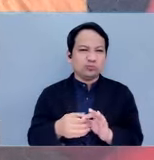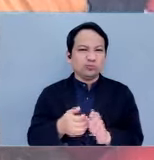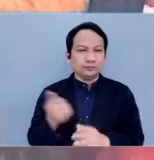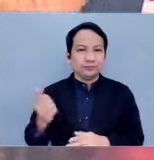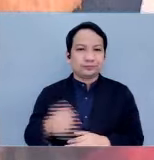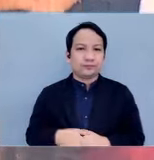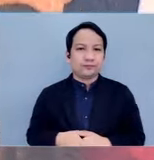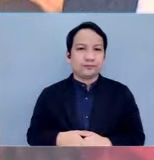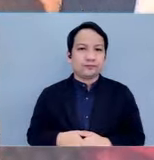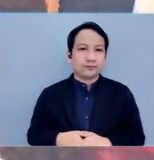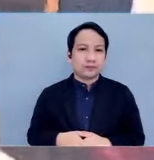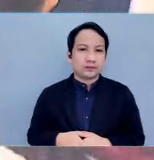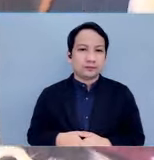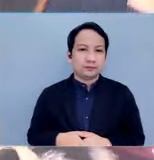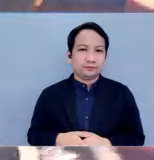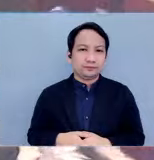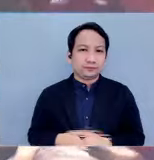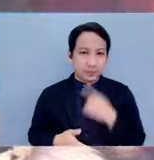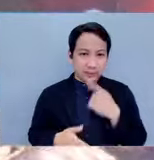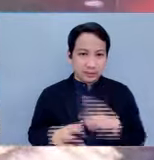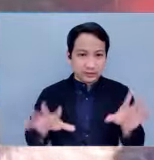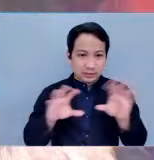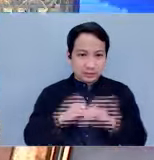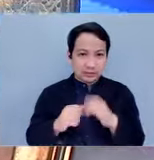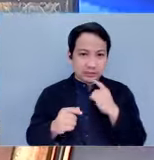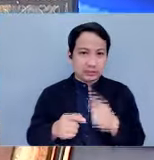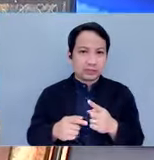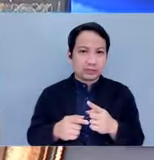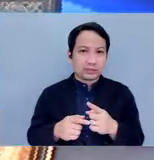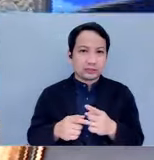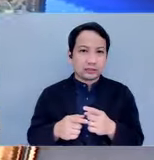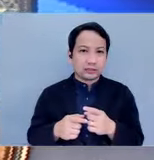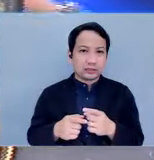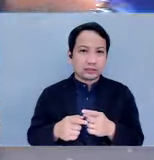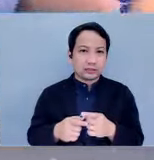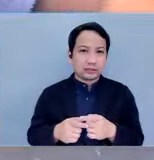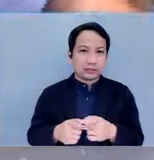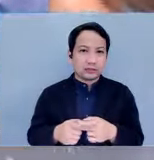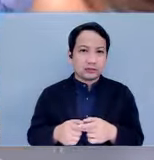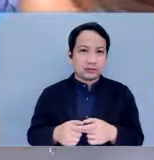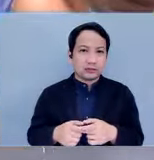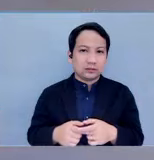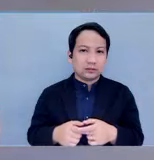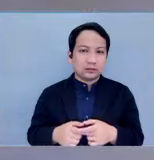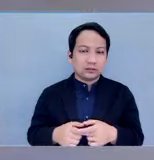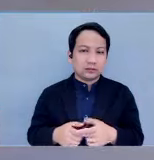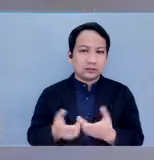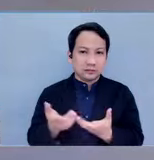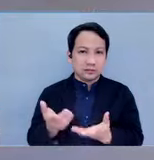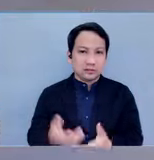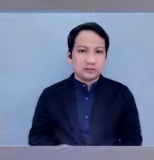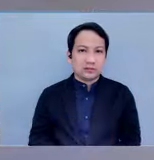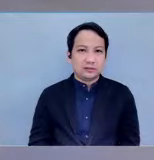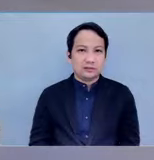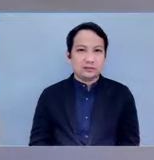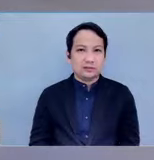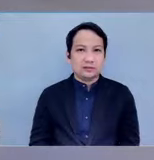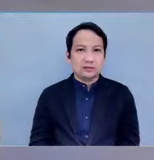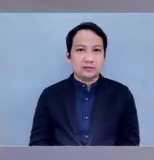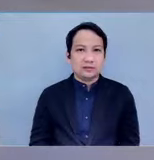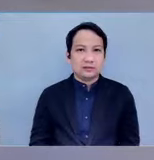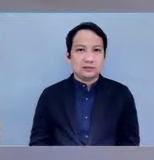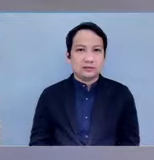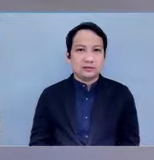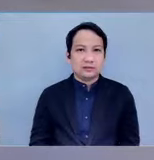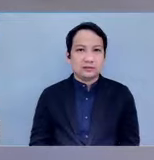alam nyo, hindi naman matatapos ang araw na ito na walang pasalubong sa atin si Benj. Yes. Meron siyang regalo sa atin, Benj. Yeah, so I heard about nga po